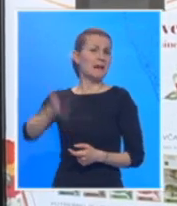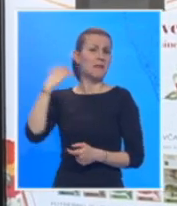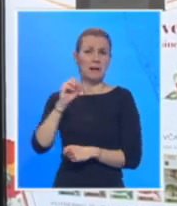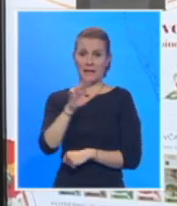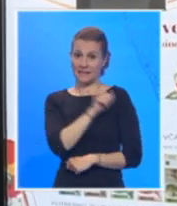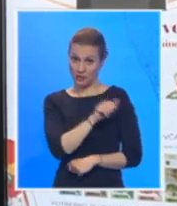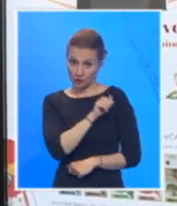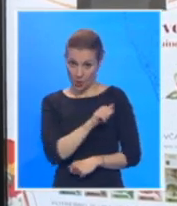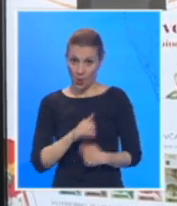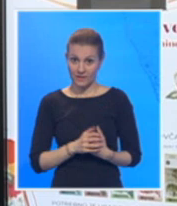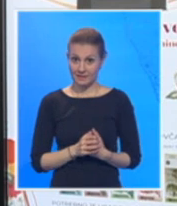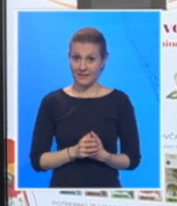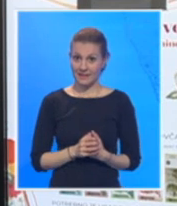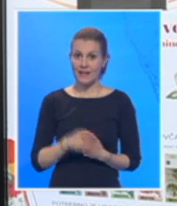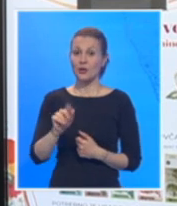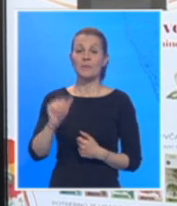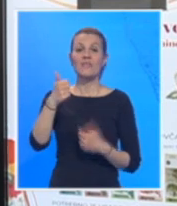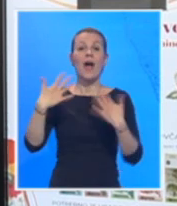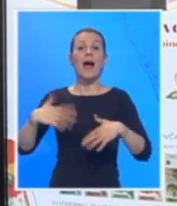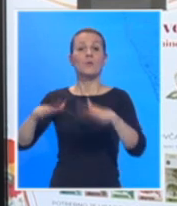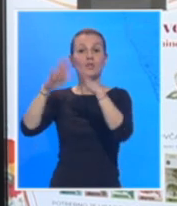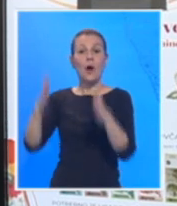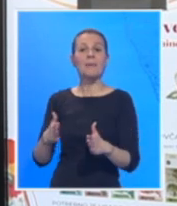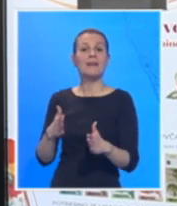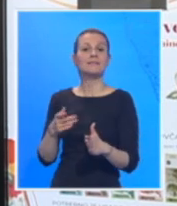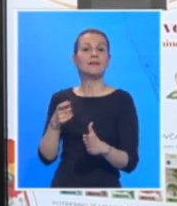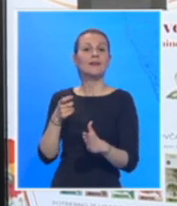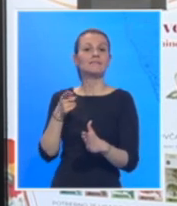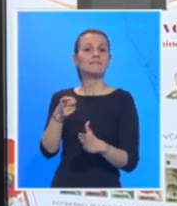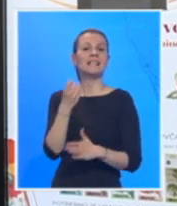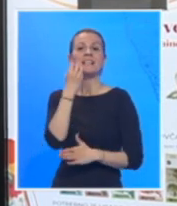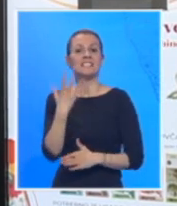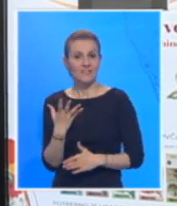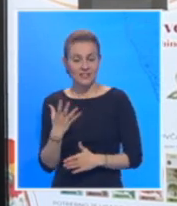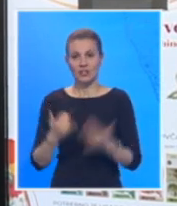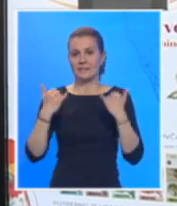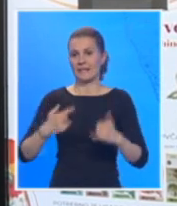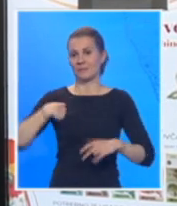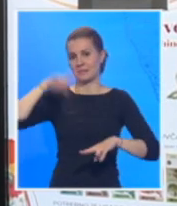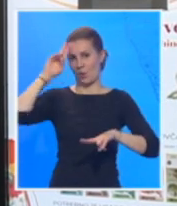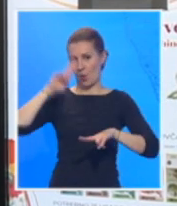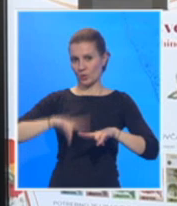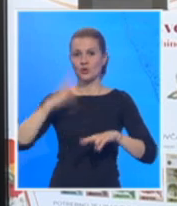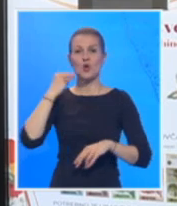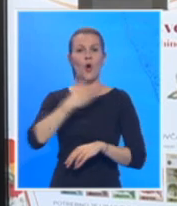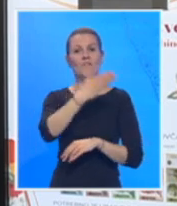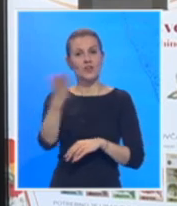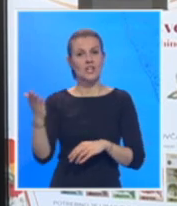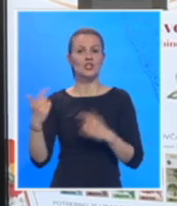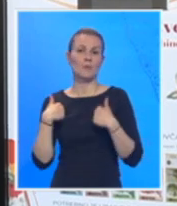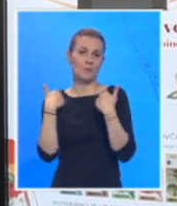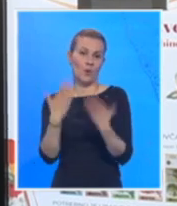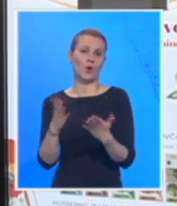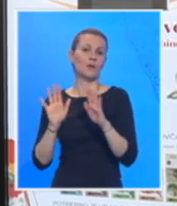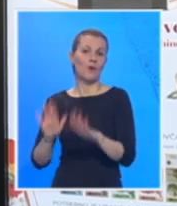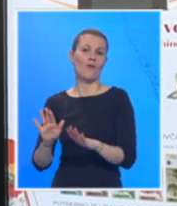godina prvi automat za cveće koji je tada postojao. I sada smo se odlučili da novosađanima poklonimo prvi